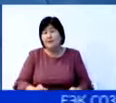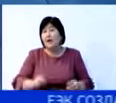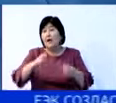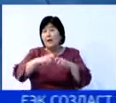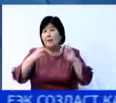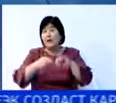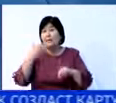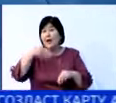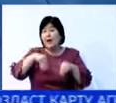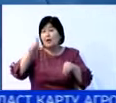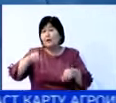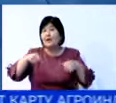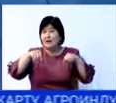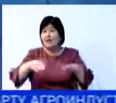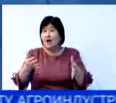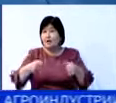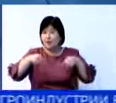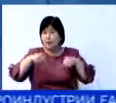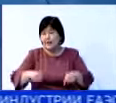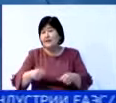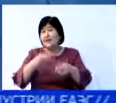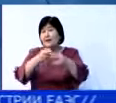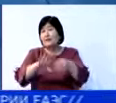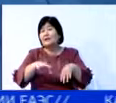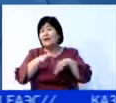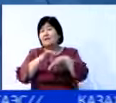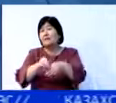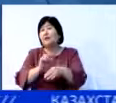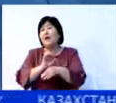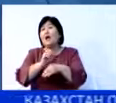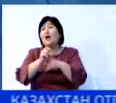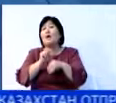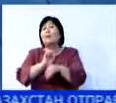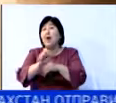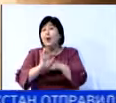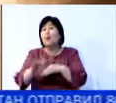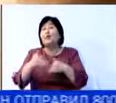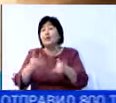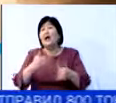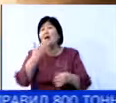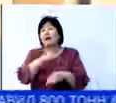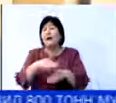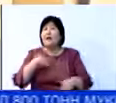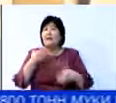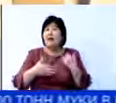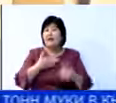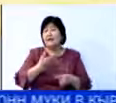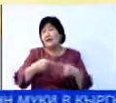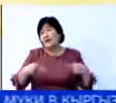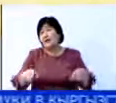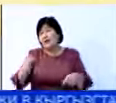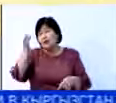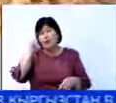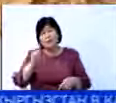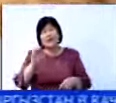Проблема рисоводов решена. Они получили право на беспрепятственный вывоз продукции на экспорт. Но поволноваться пришлось изрядно.